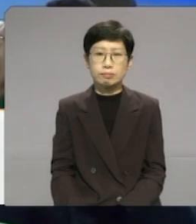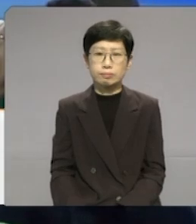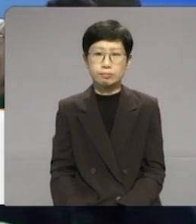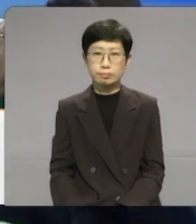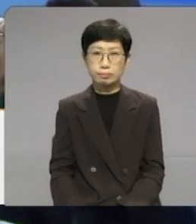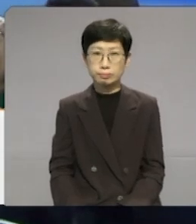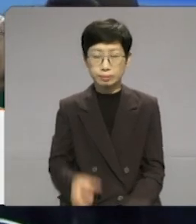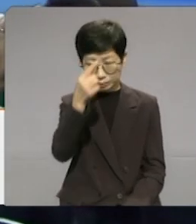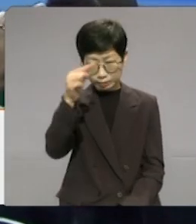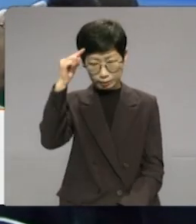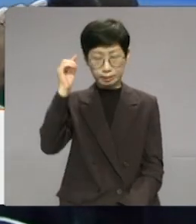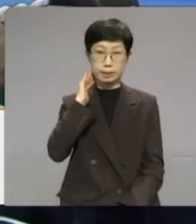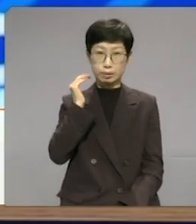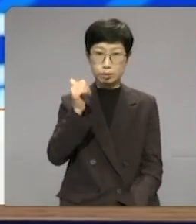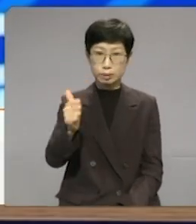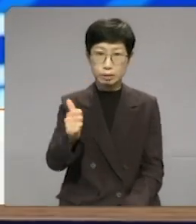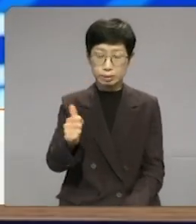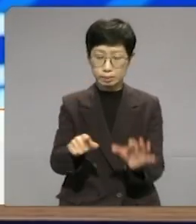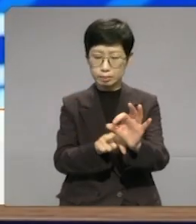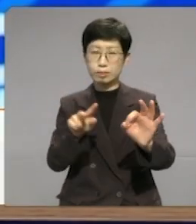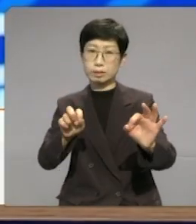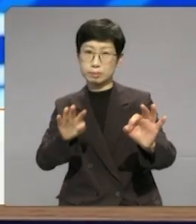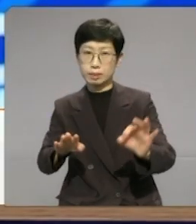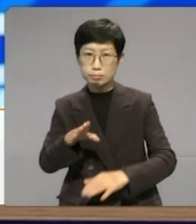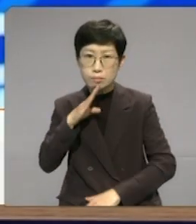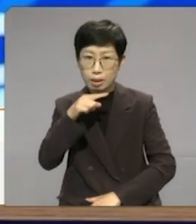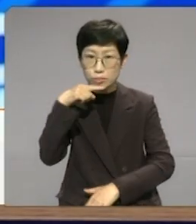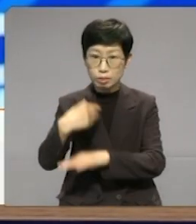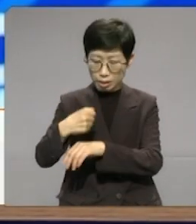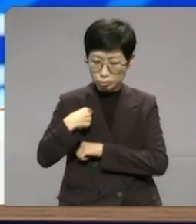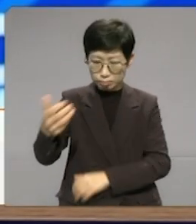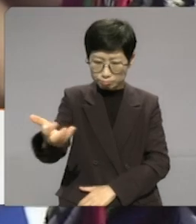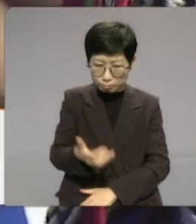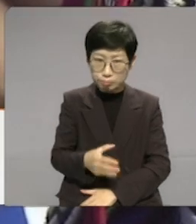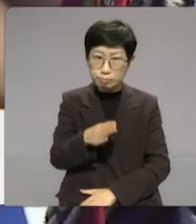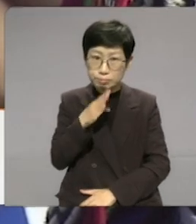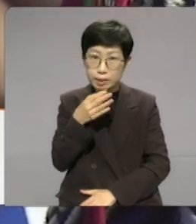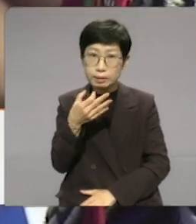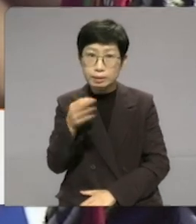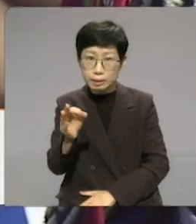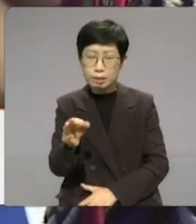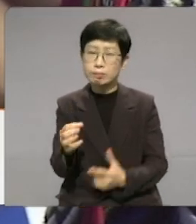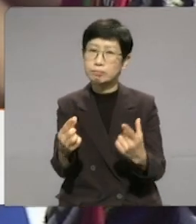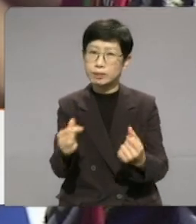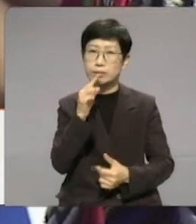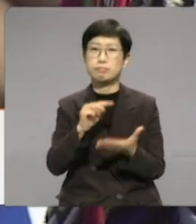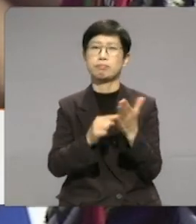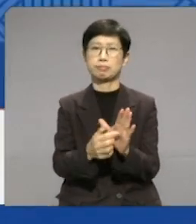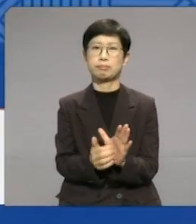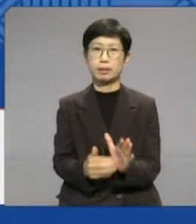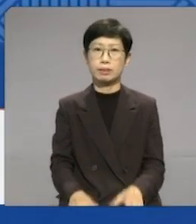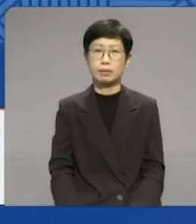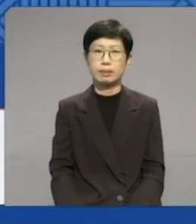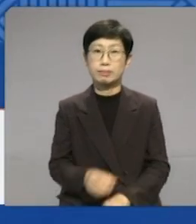블라디미르 푸틴 러시아 대통령이 현지 시간으로 24일 사실상 북한군의 파병을 인정하는 발언을 내놨습니다